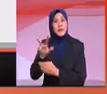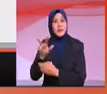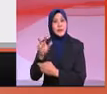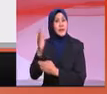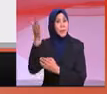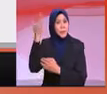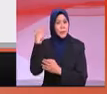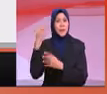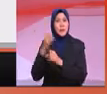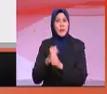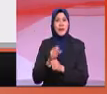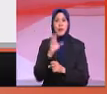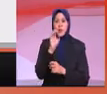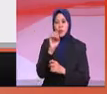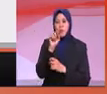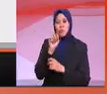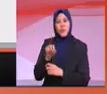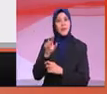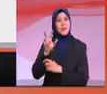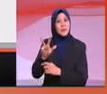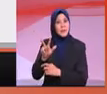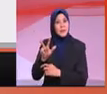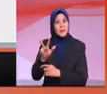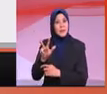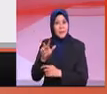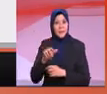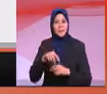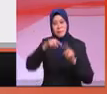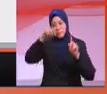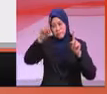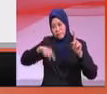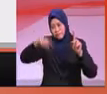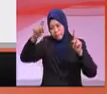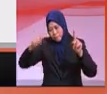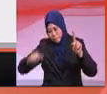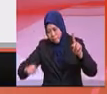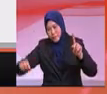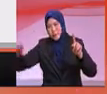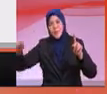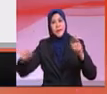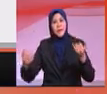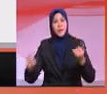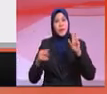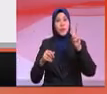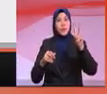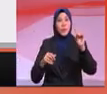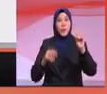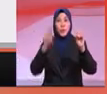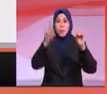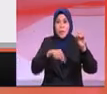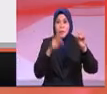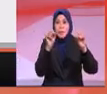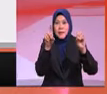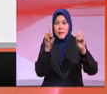Ada satu masa kita dapat 0.3, iaitu R0. Tapi pada 20 September barulah kita lihat peningkatan R0 kembali